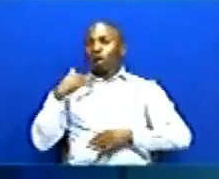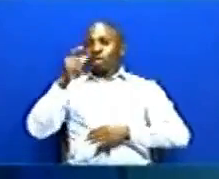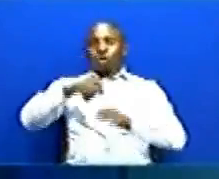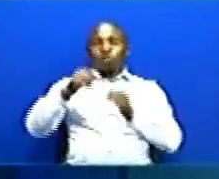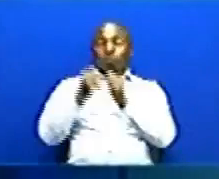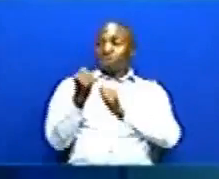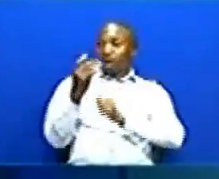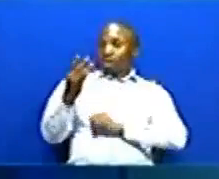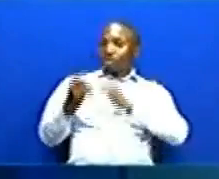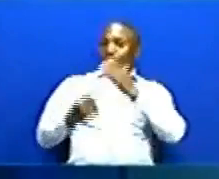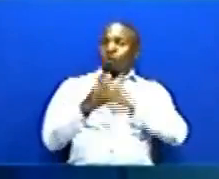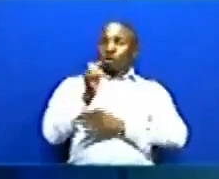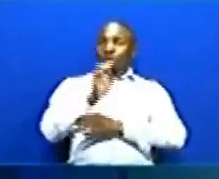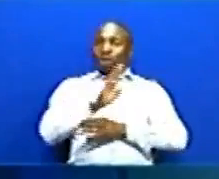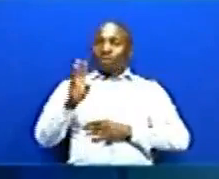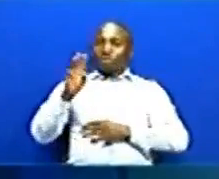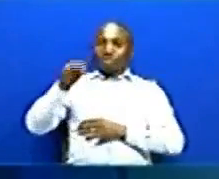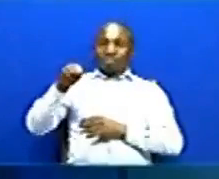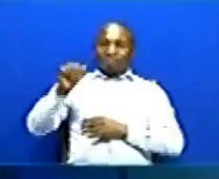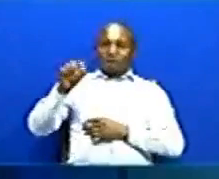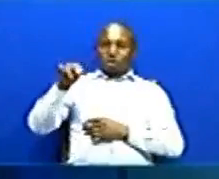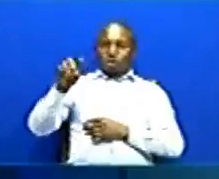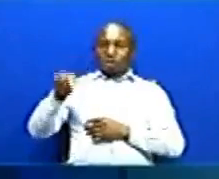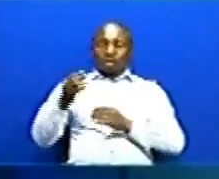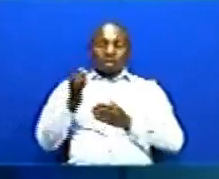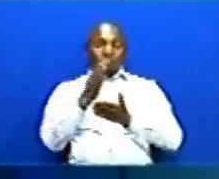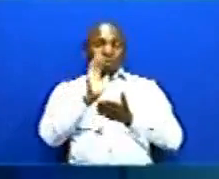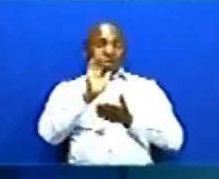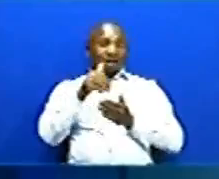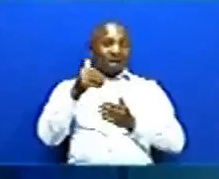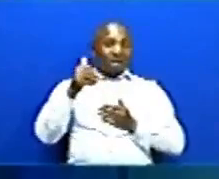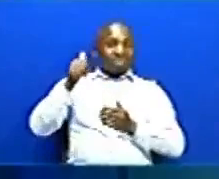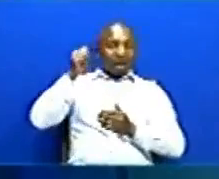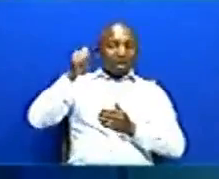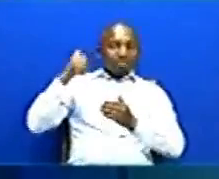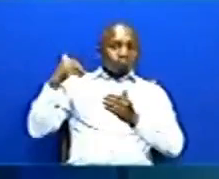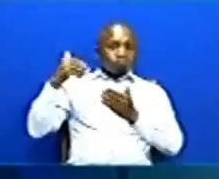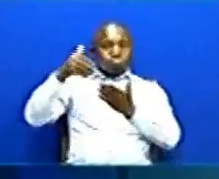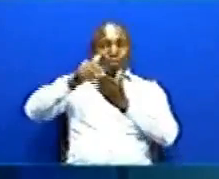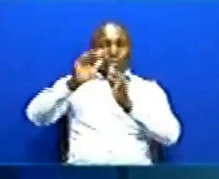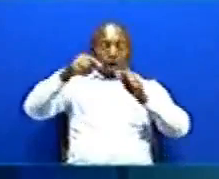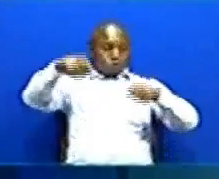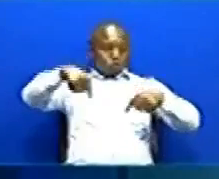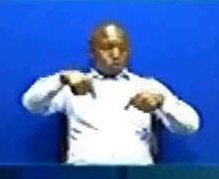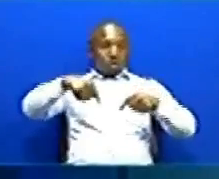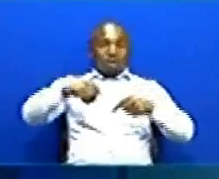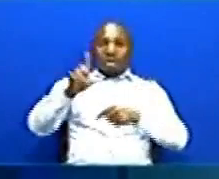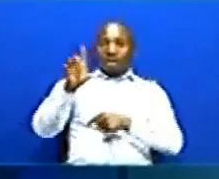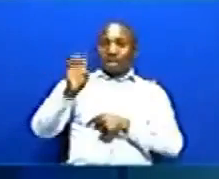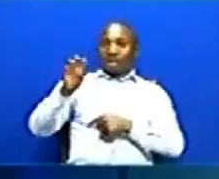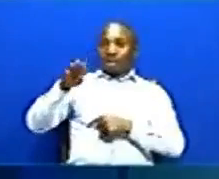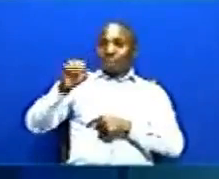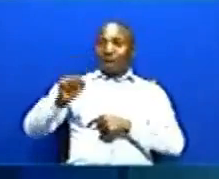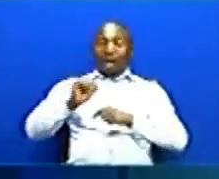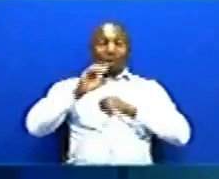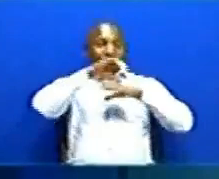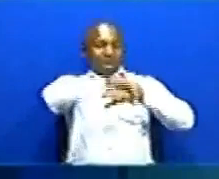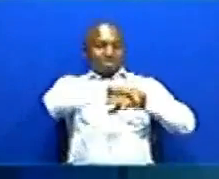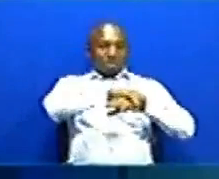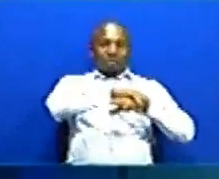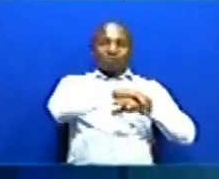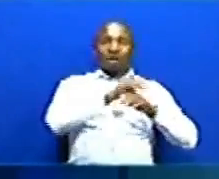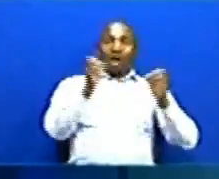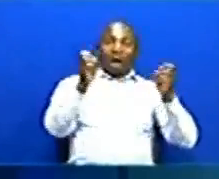Manyoni kati ya mwaka jana na mwaka huu. Lema amekamatwa mkoani Arusha na kusafirishwa hadi mjini Singida kwa